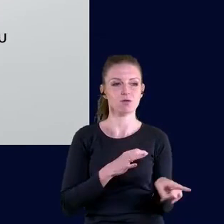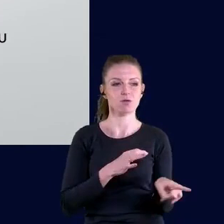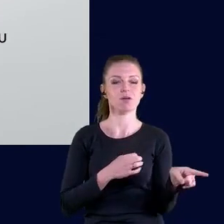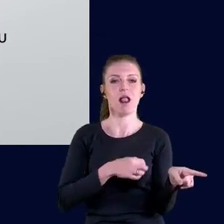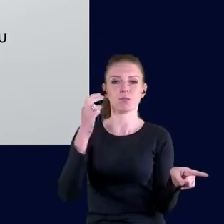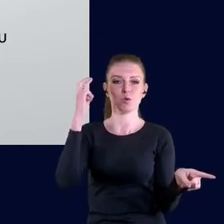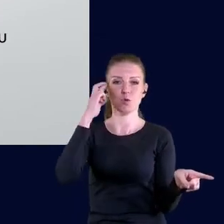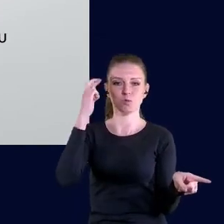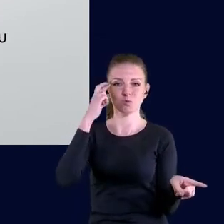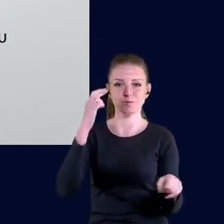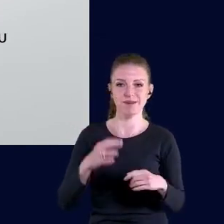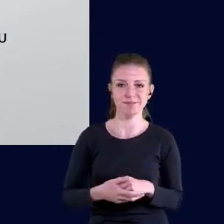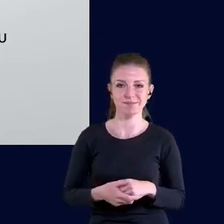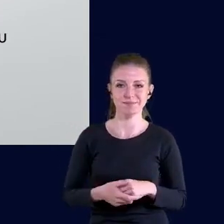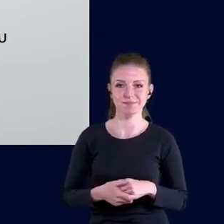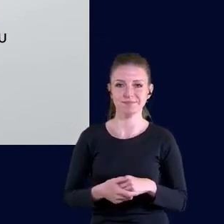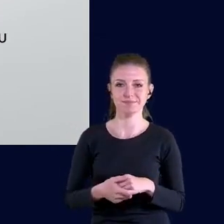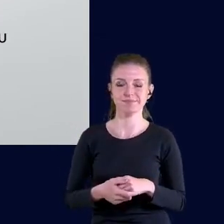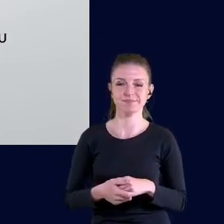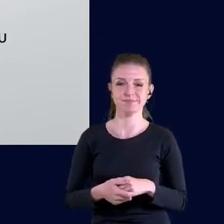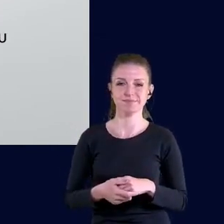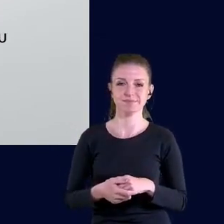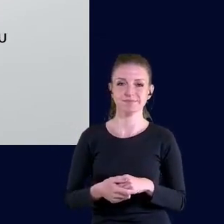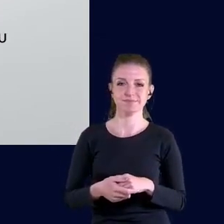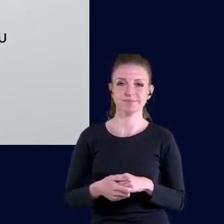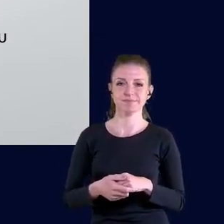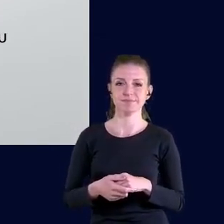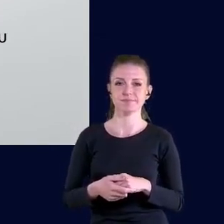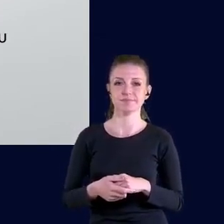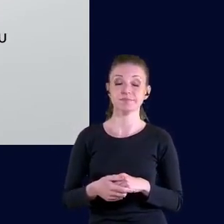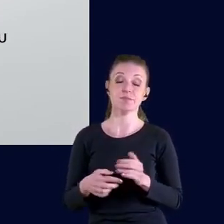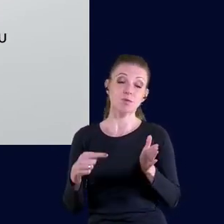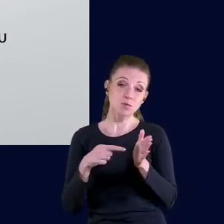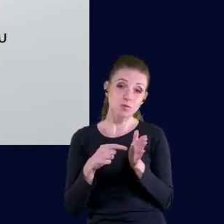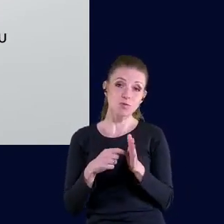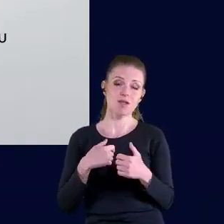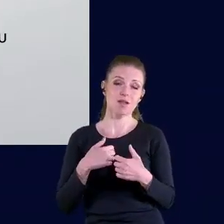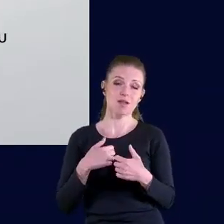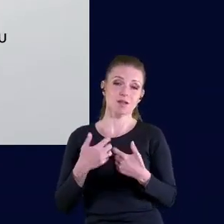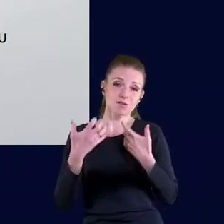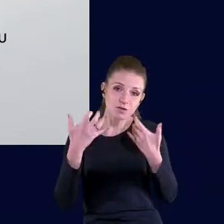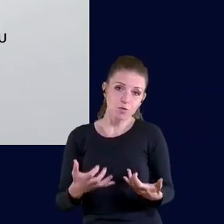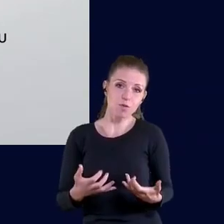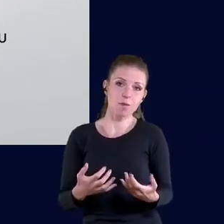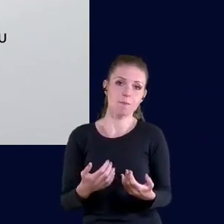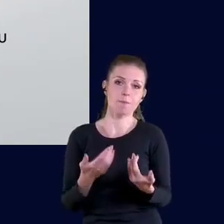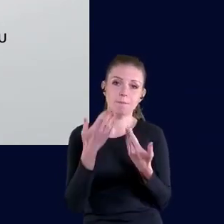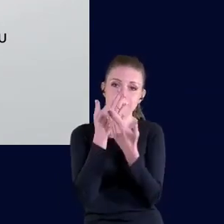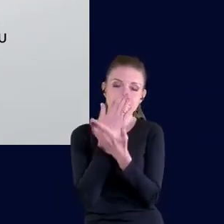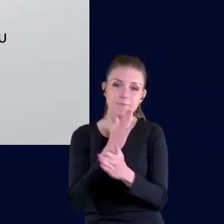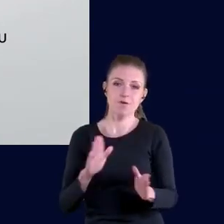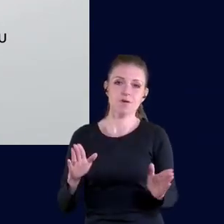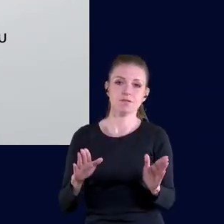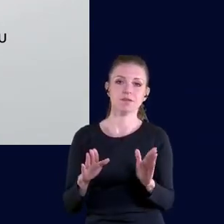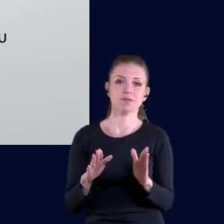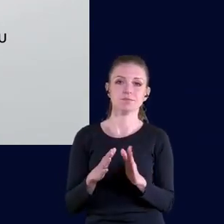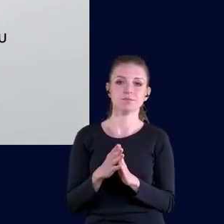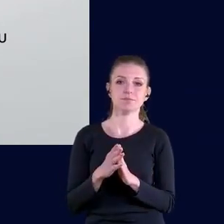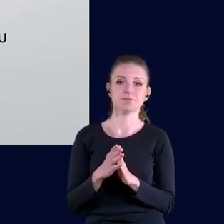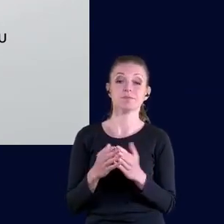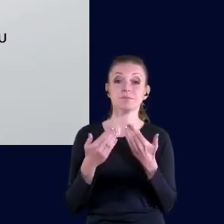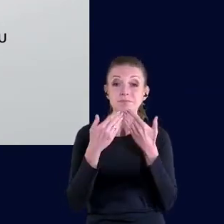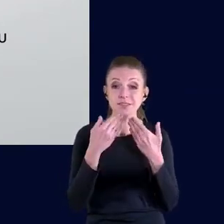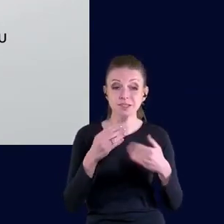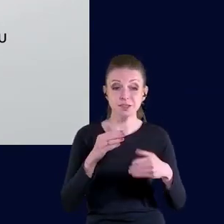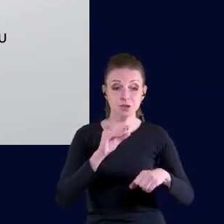swoim tytule wystąpienia właśnie zrobienie takiej uwagi na przez kwestie